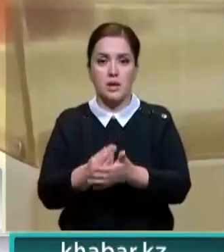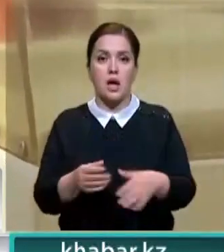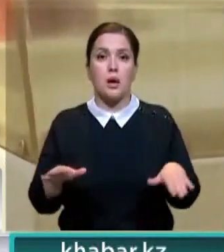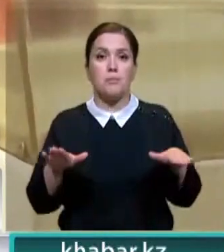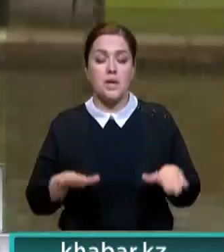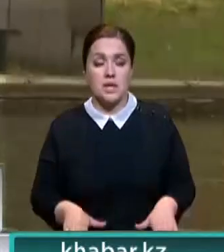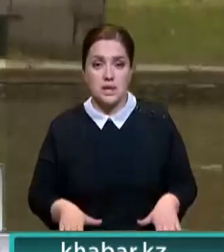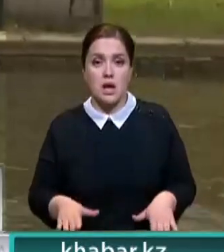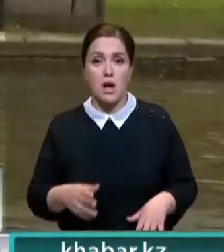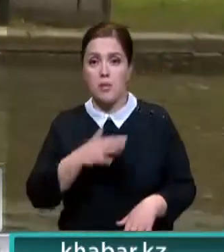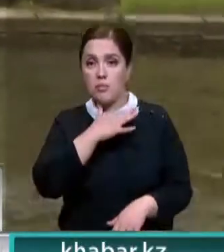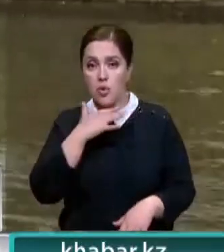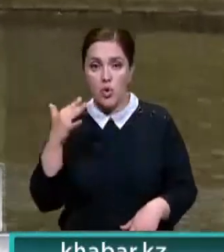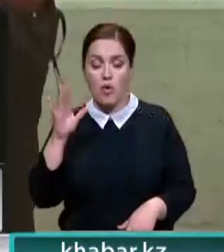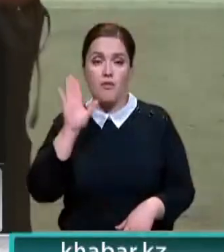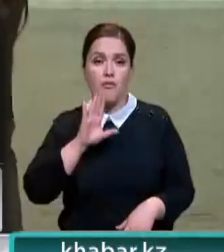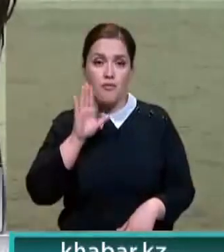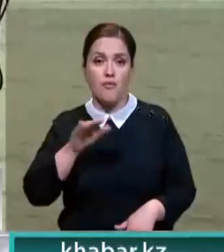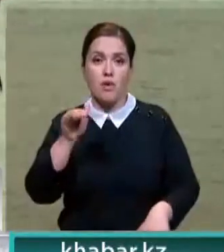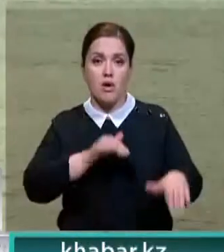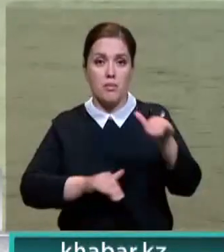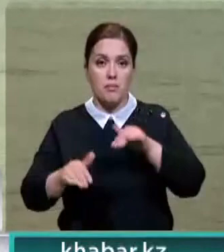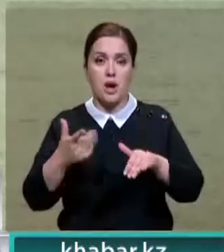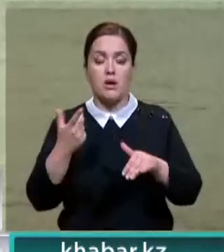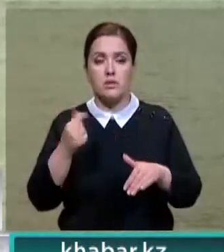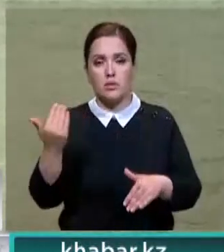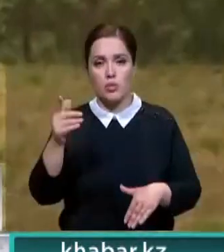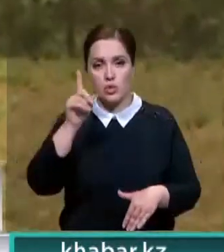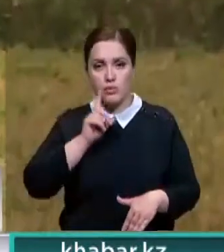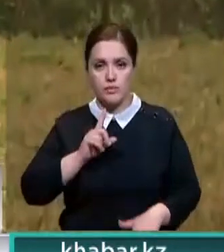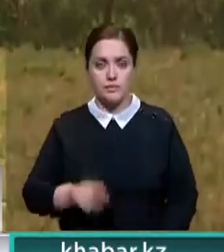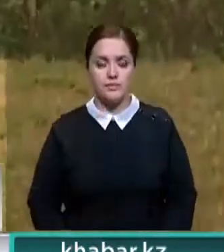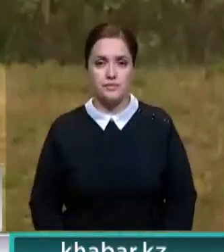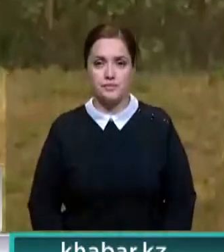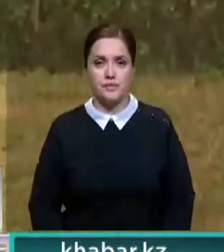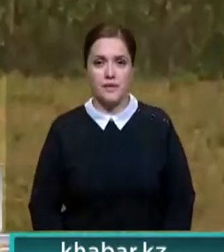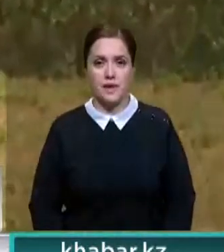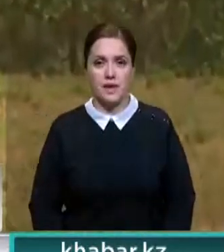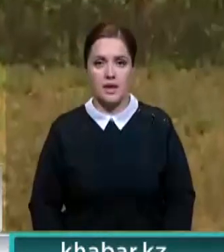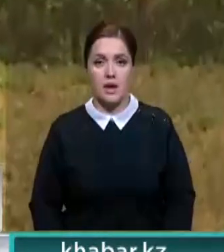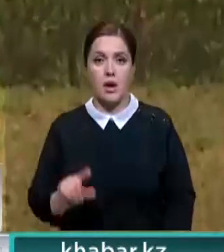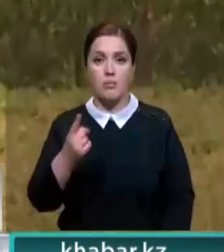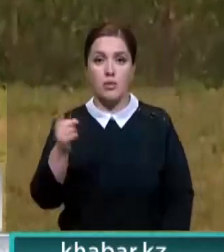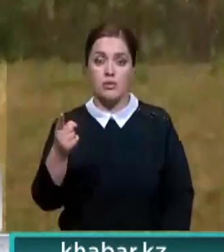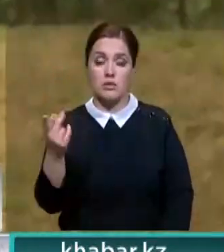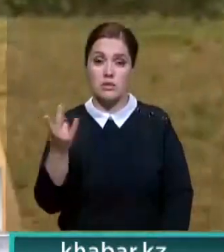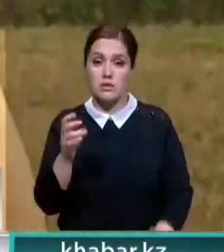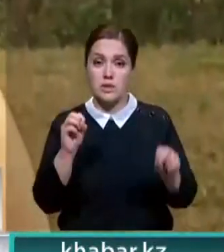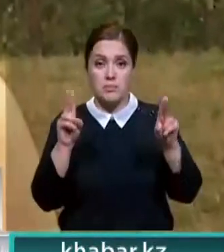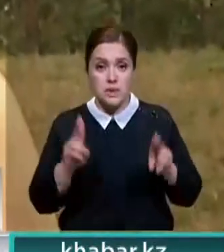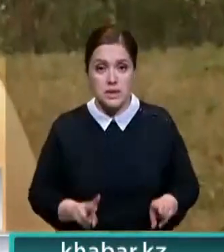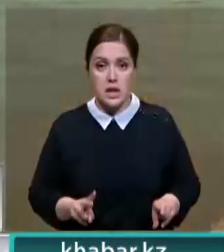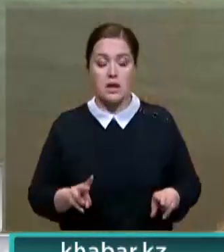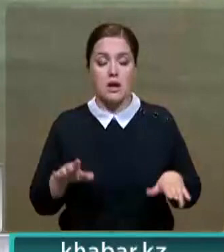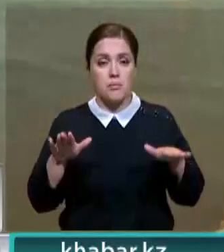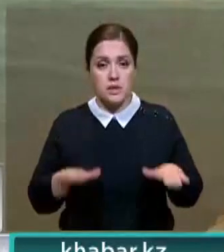отдыха. Поэтому многие водные процедуры устраивают там, где им удобно. А почему вы не загораете в специально оборудованных местах на